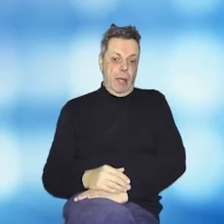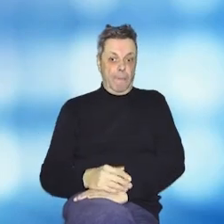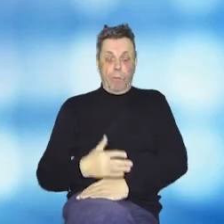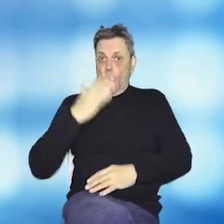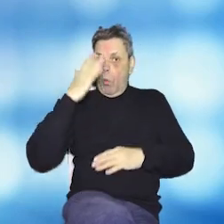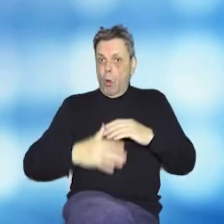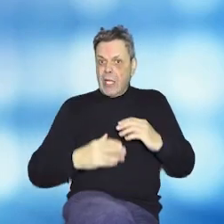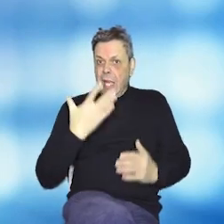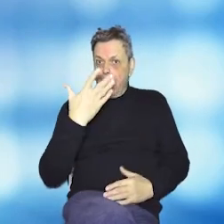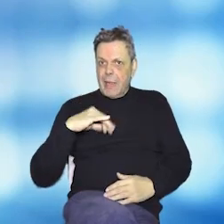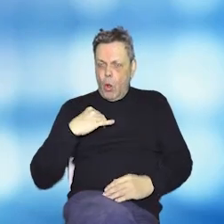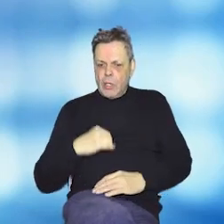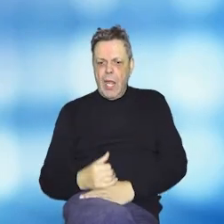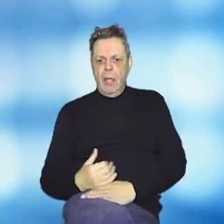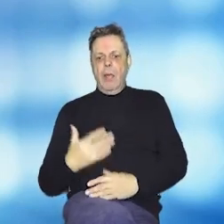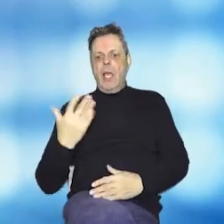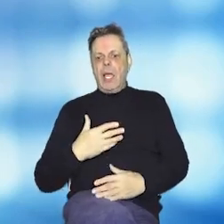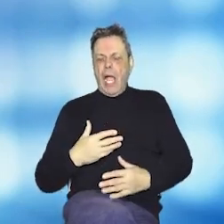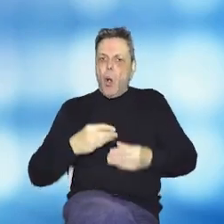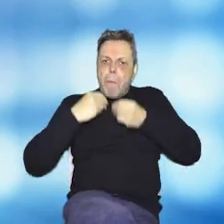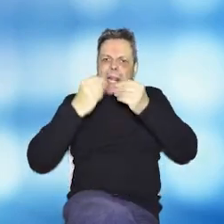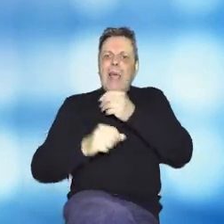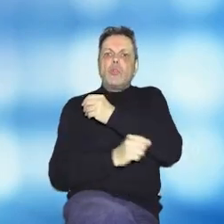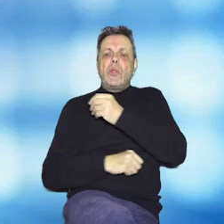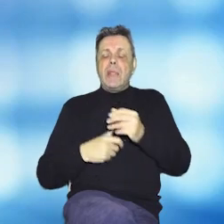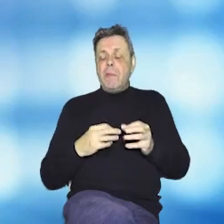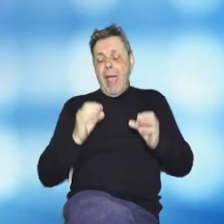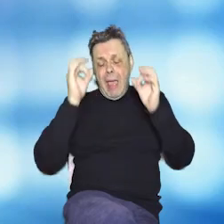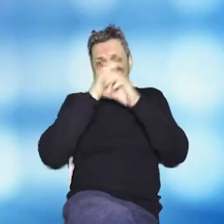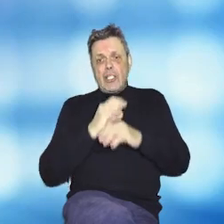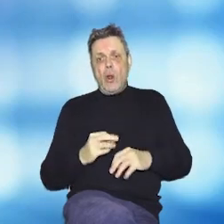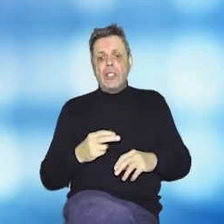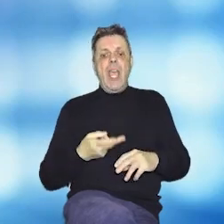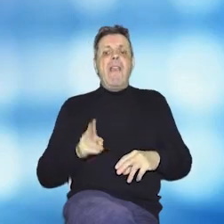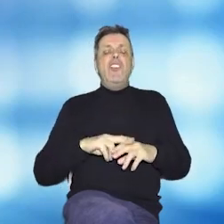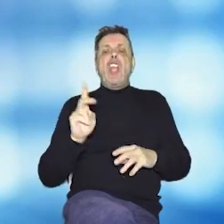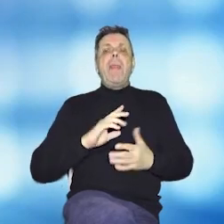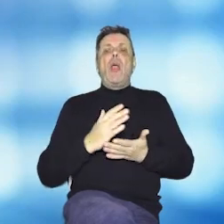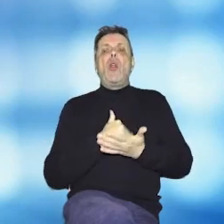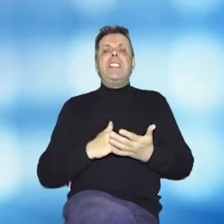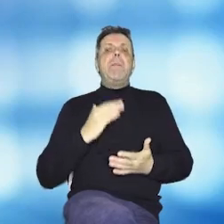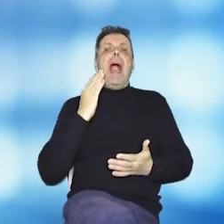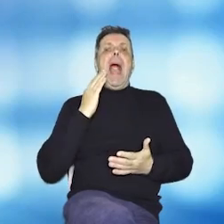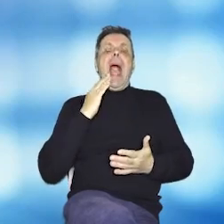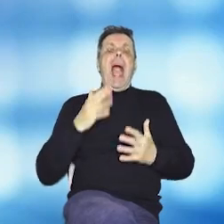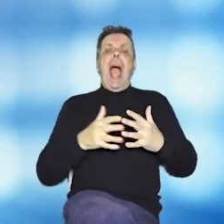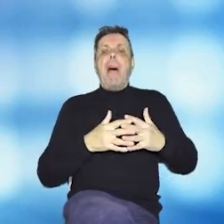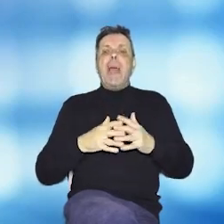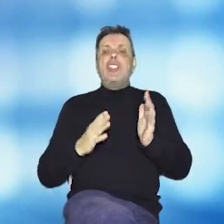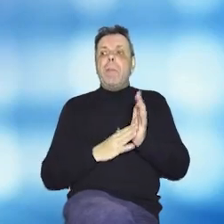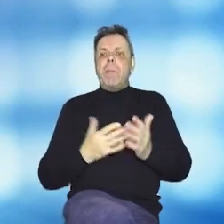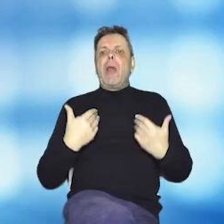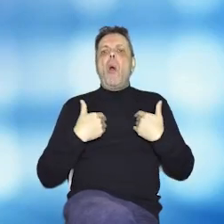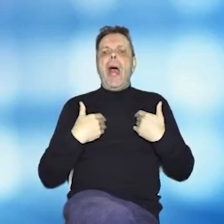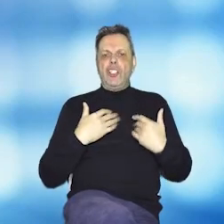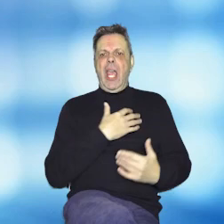U posljednjih 5 godina, kako predajem studentima, ja nažalost više ne koristim američke primjere, nego koristim hrvatske